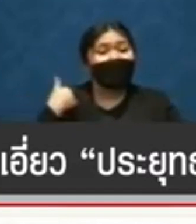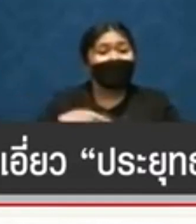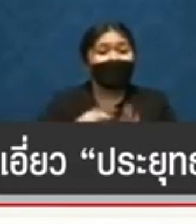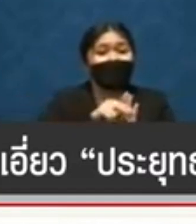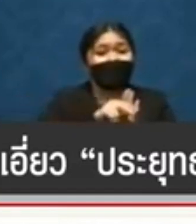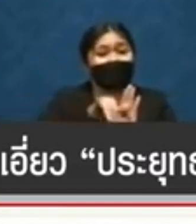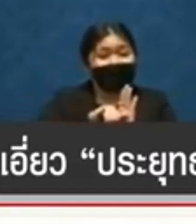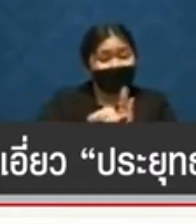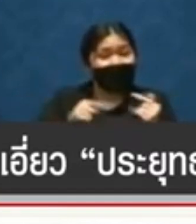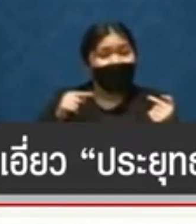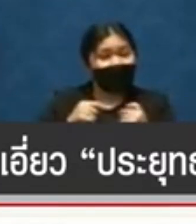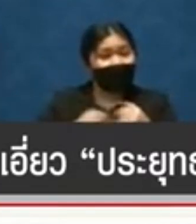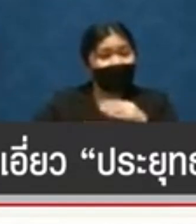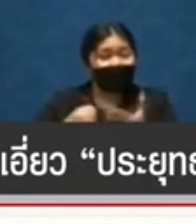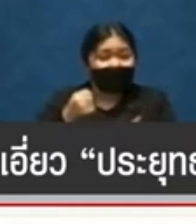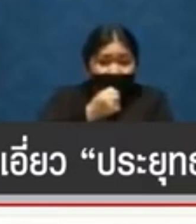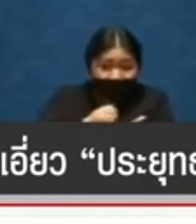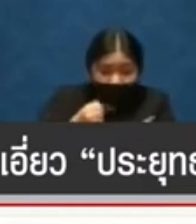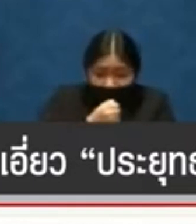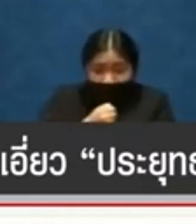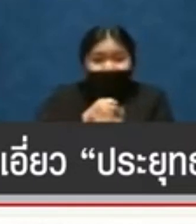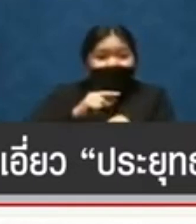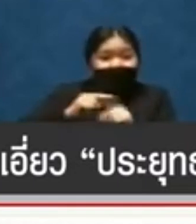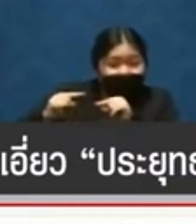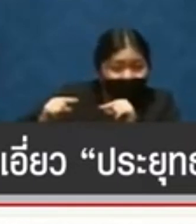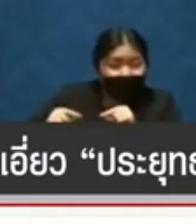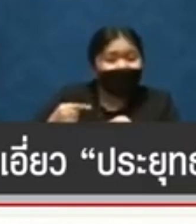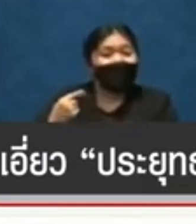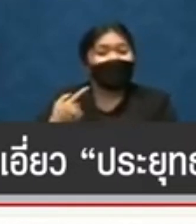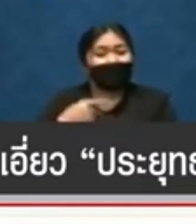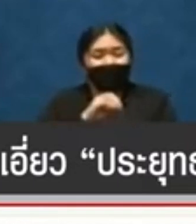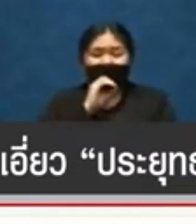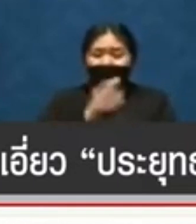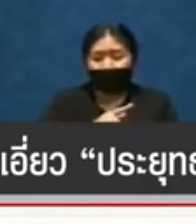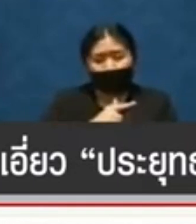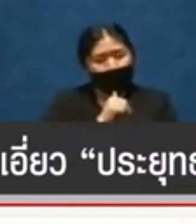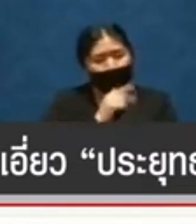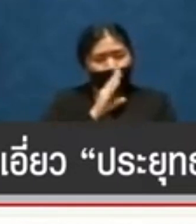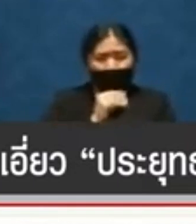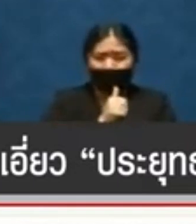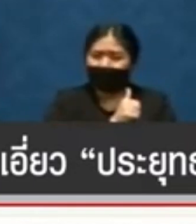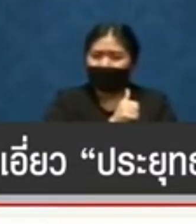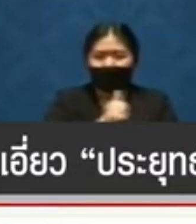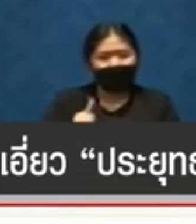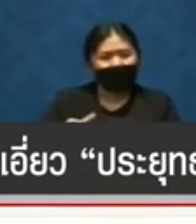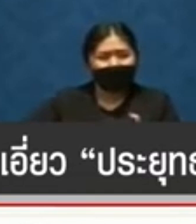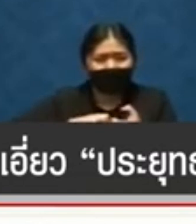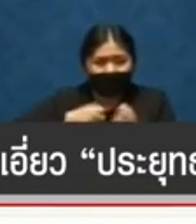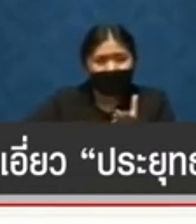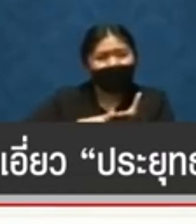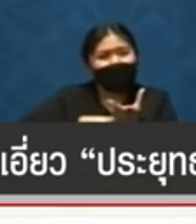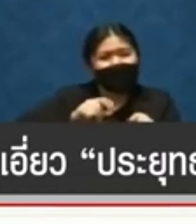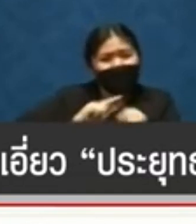ที่ดินรวมไทยสร้างชาตินี้มีที่มาเป็นอย่างไรสัญญาเช่าเป็นอย่างไรหรือให้ยืมฟรีๆเหมือน